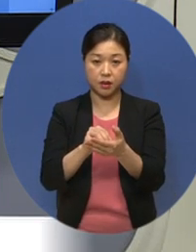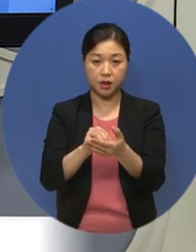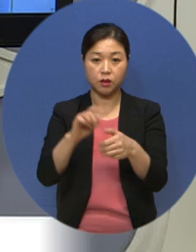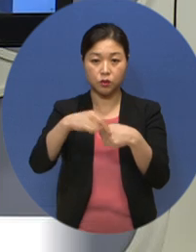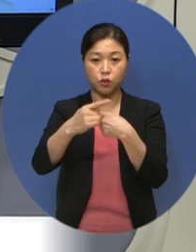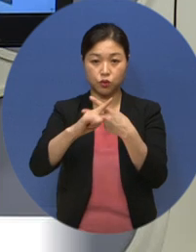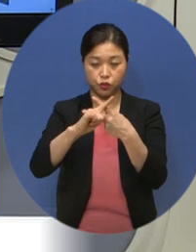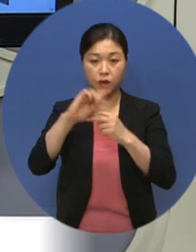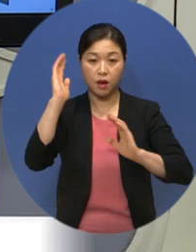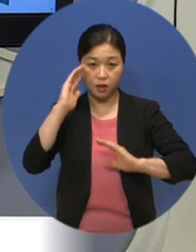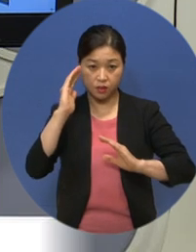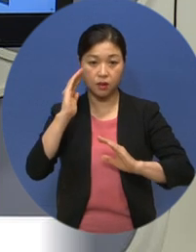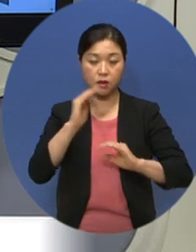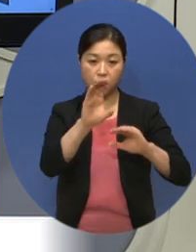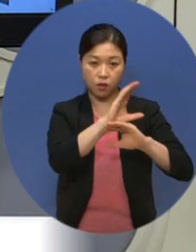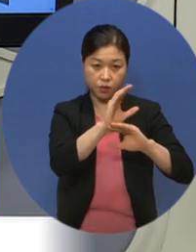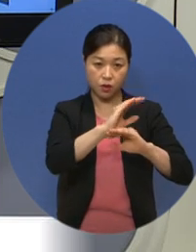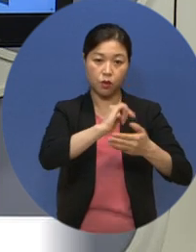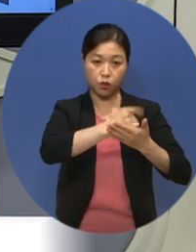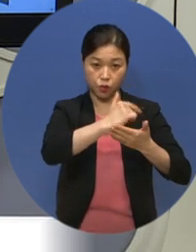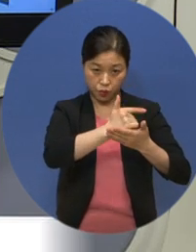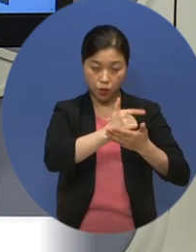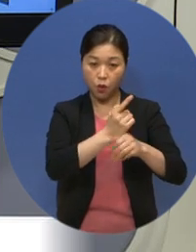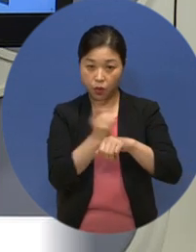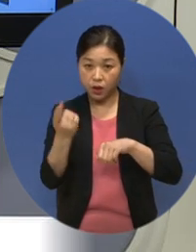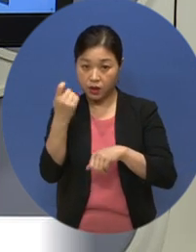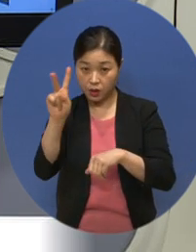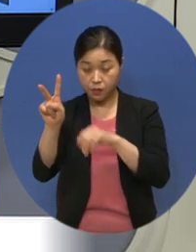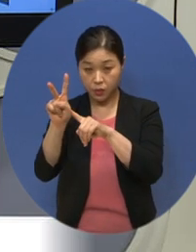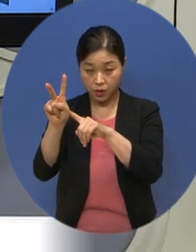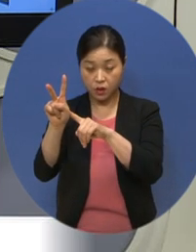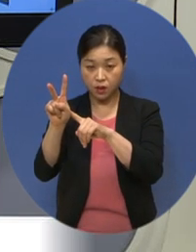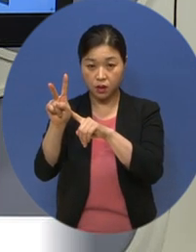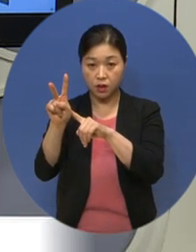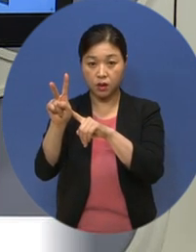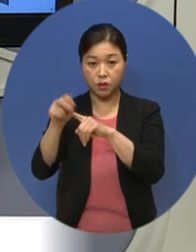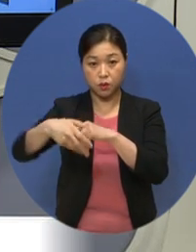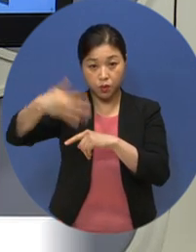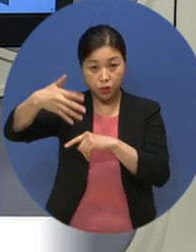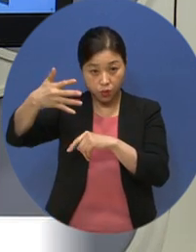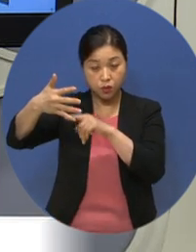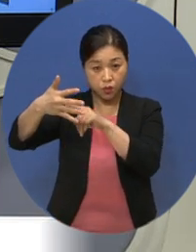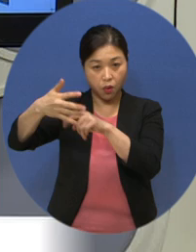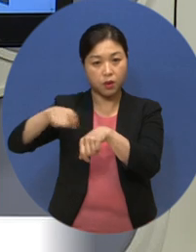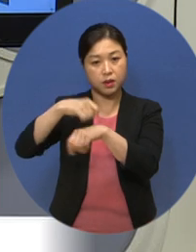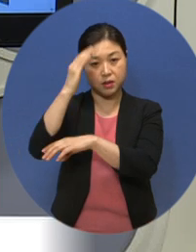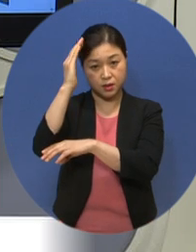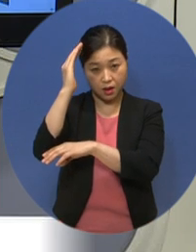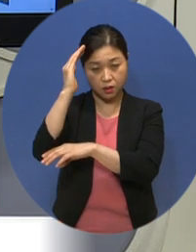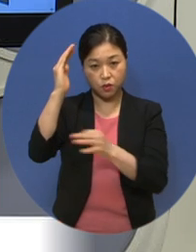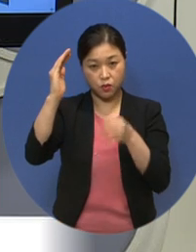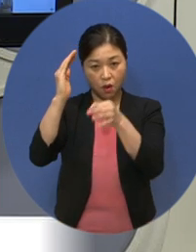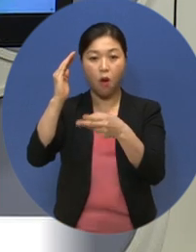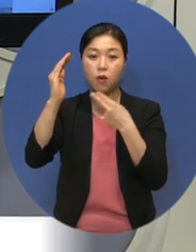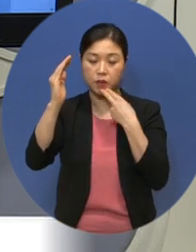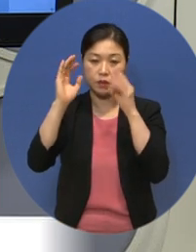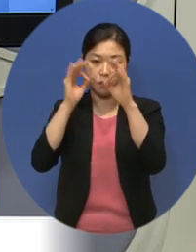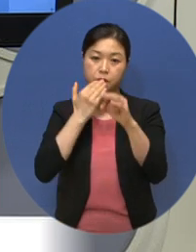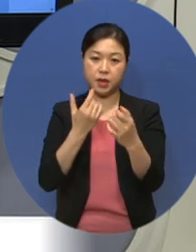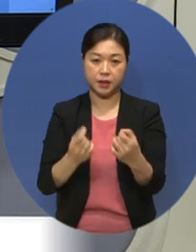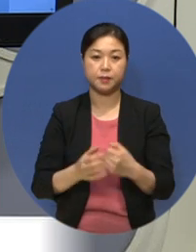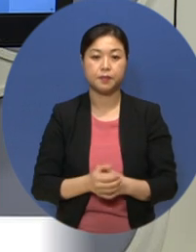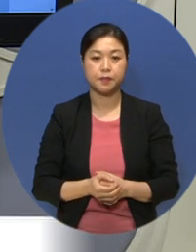학생들은 컴퓨터와 노트북 후에 텔레비전을 통해서도 온라인 특강 을 추가 비용 없이 시청할 수 있게